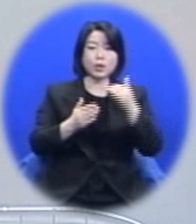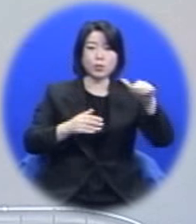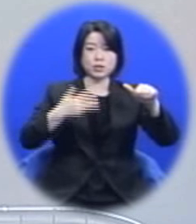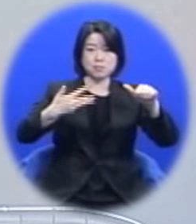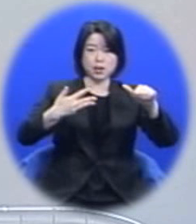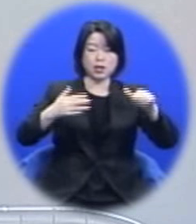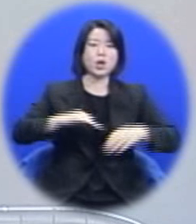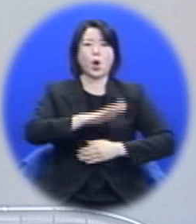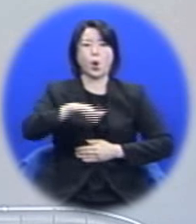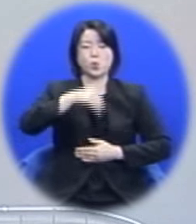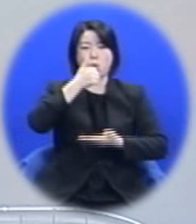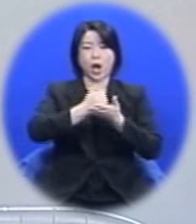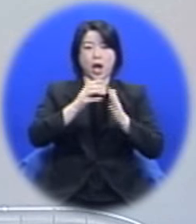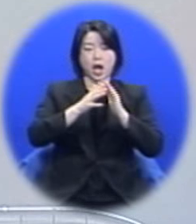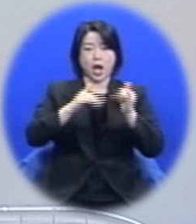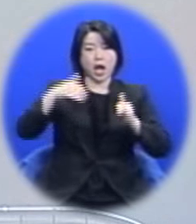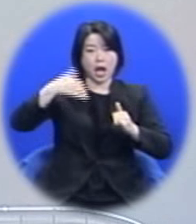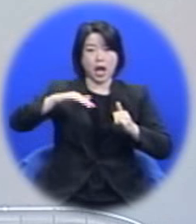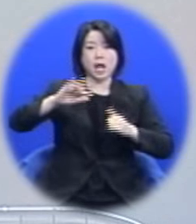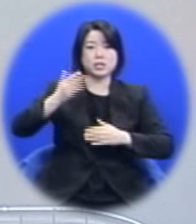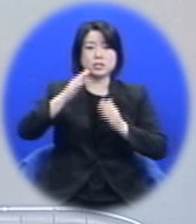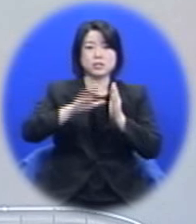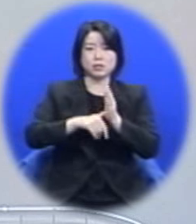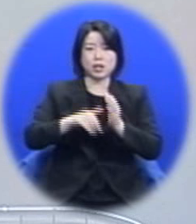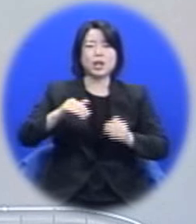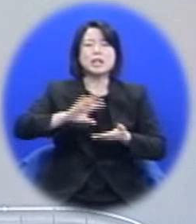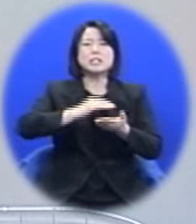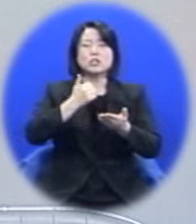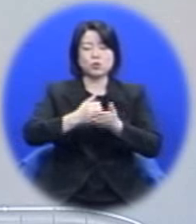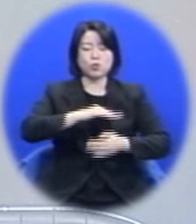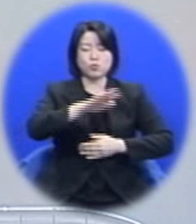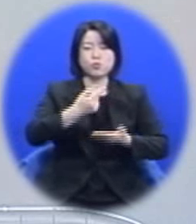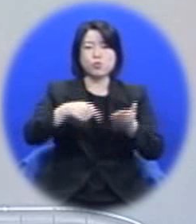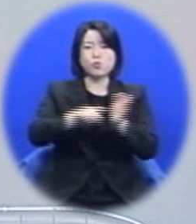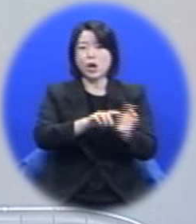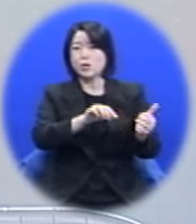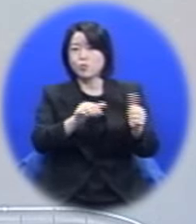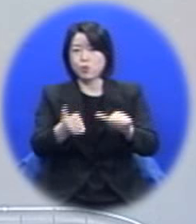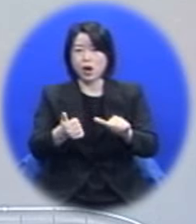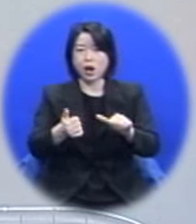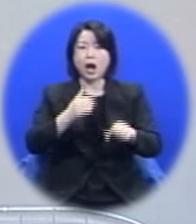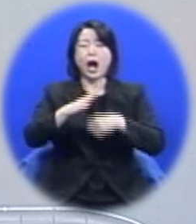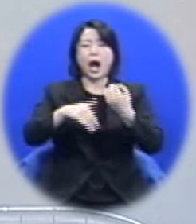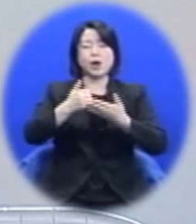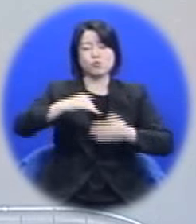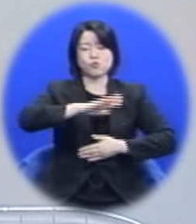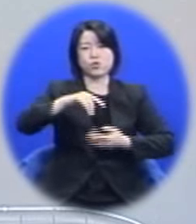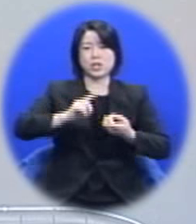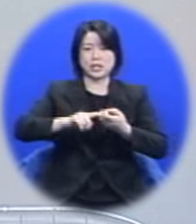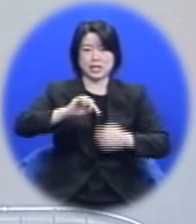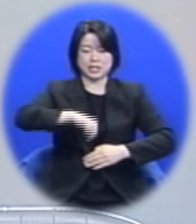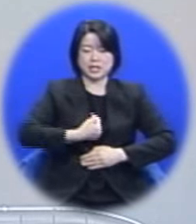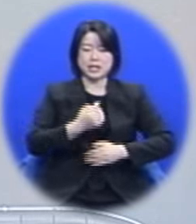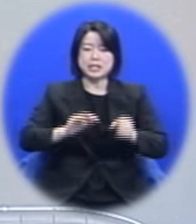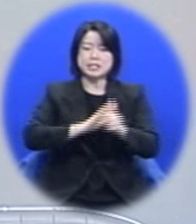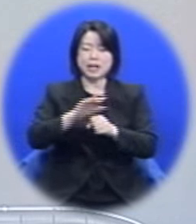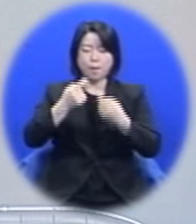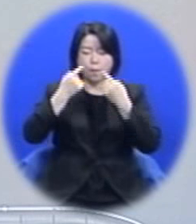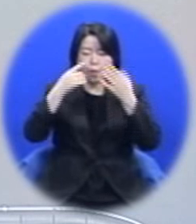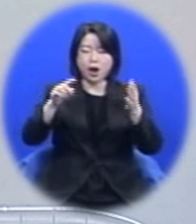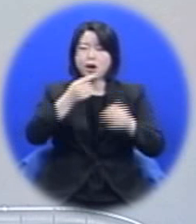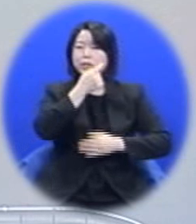때 그리스도께서 우리를 위하여 죽으심으로 하나님께서 우리에 대한 자기의 사랑을 확증하셨느니라.